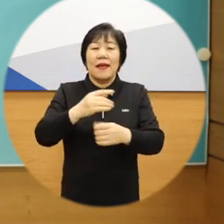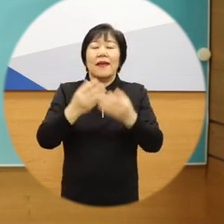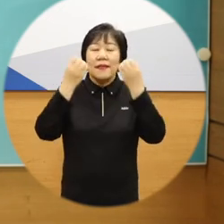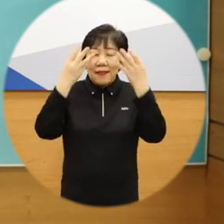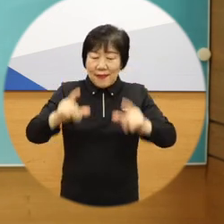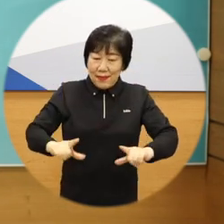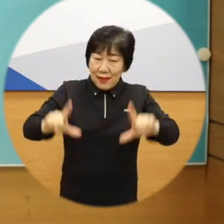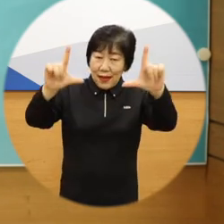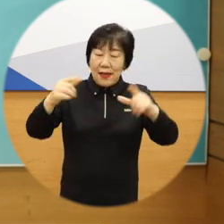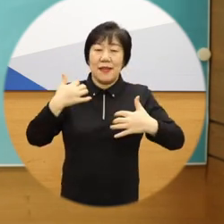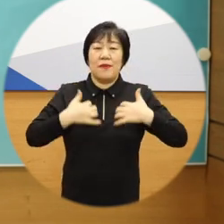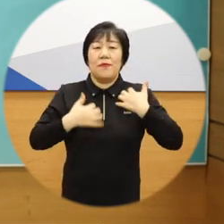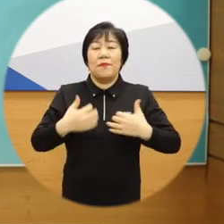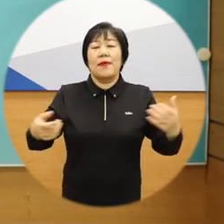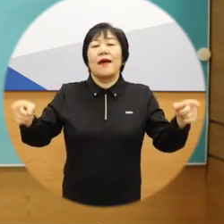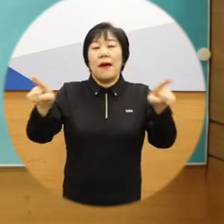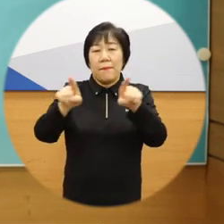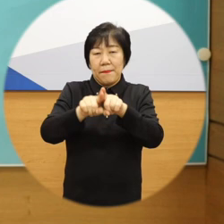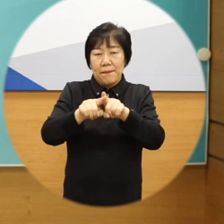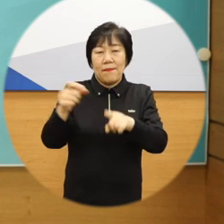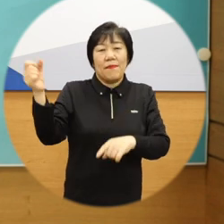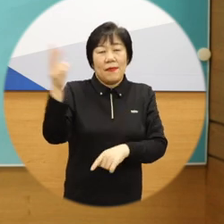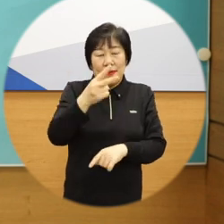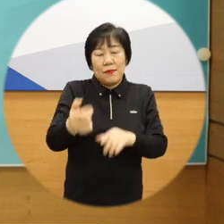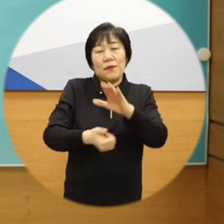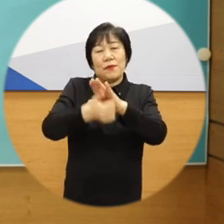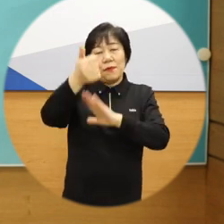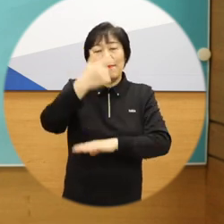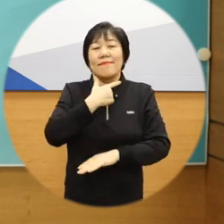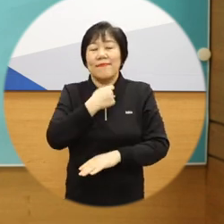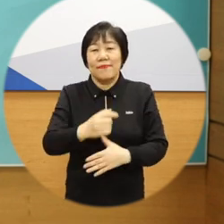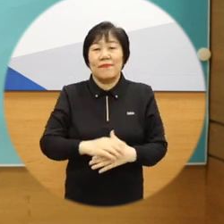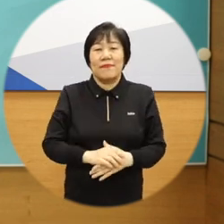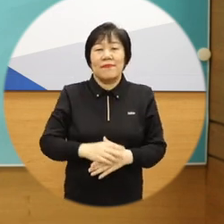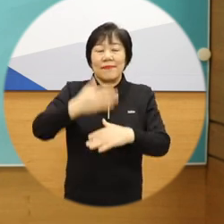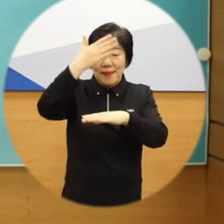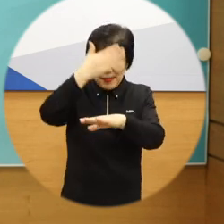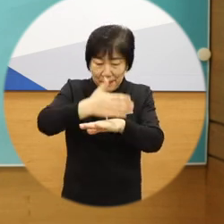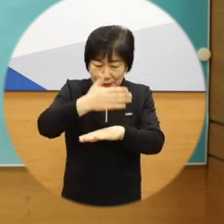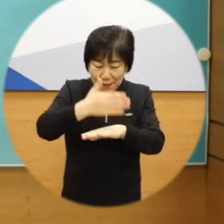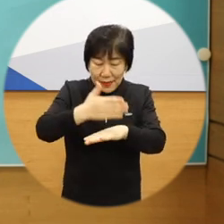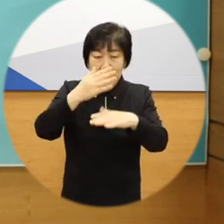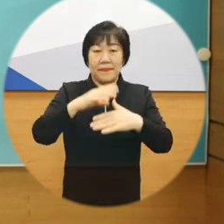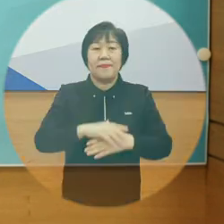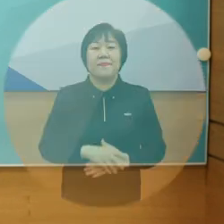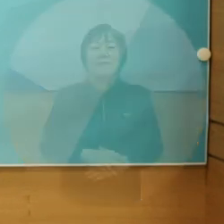새날의 기쁨이 함께하기를 거듭 소망합니다. 고맙습니다.